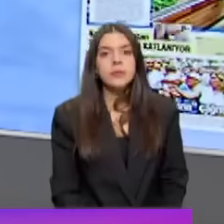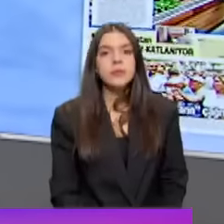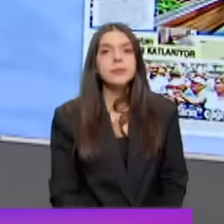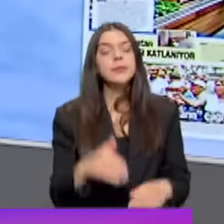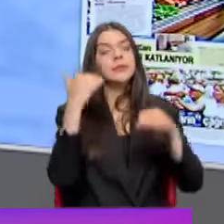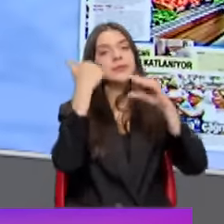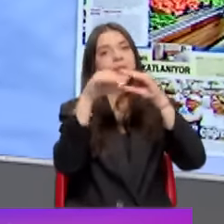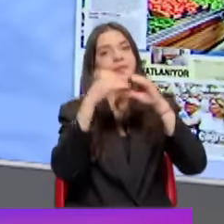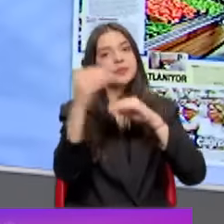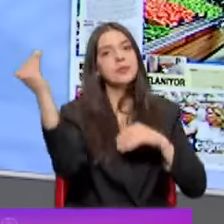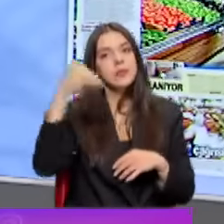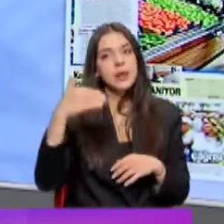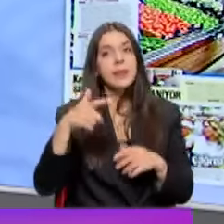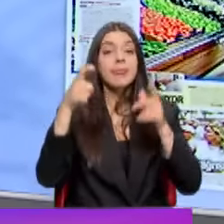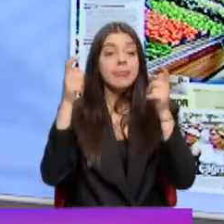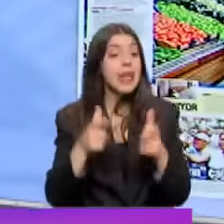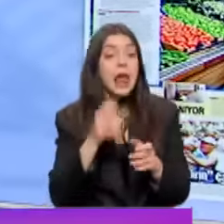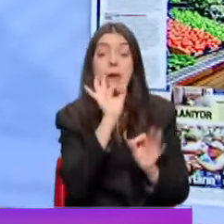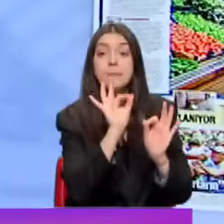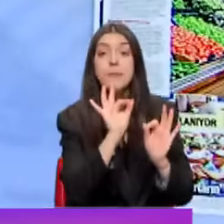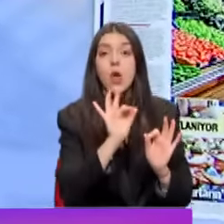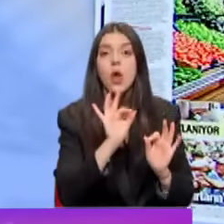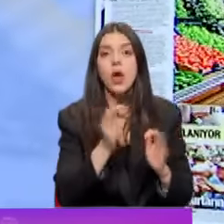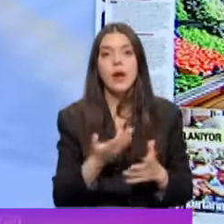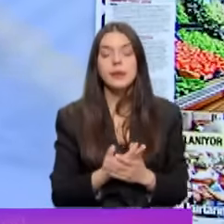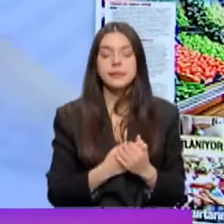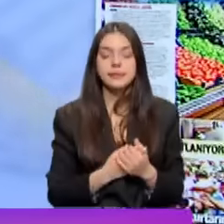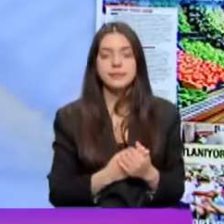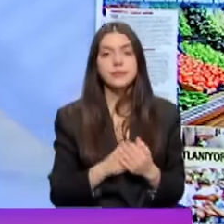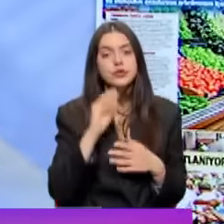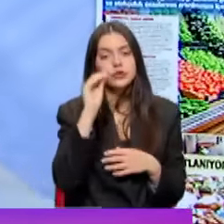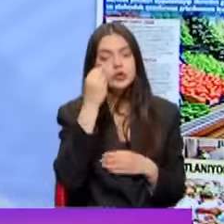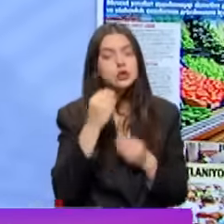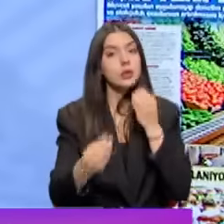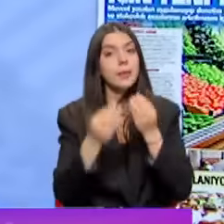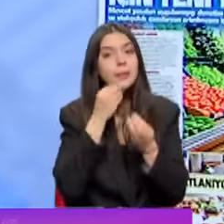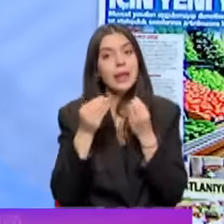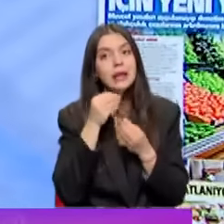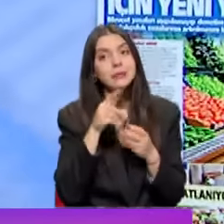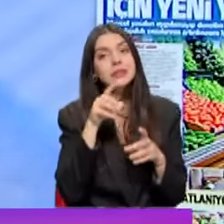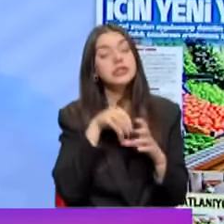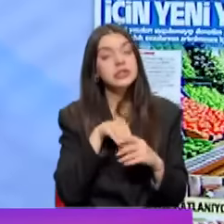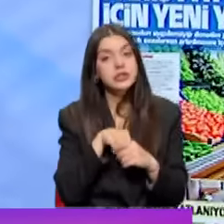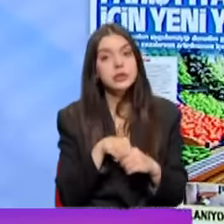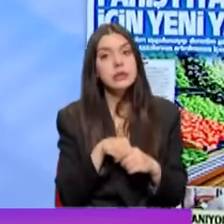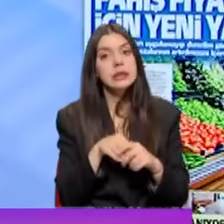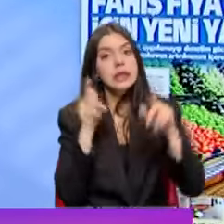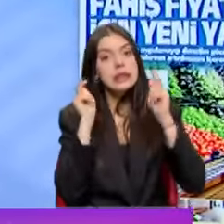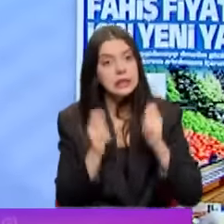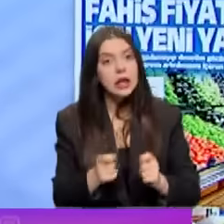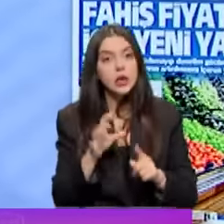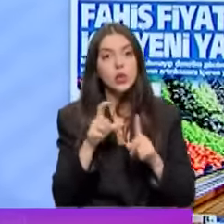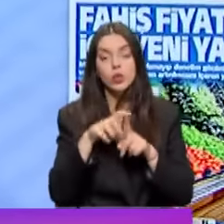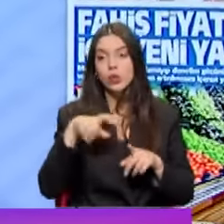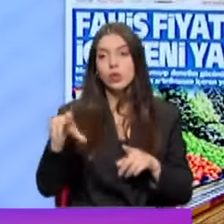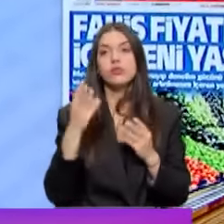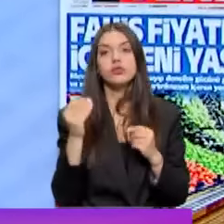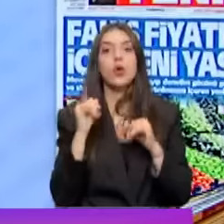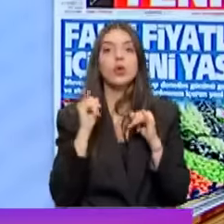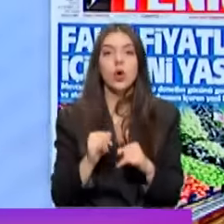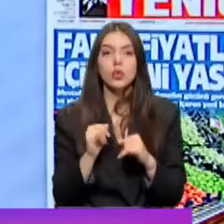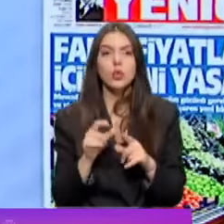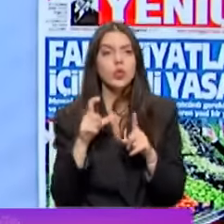mesajlarınız geliyor Nereye Böyle diye evet çocukların beslenmesi ile ilgili gerçekten Durum vahim durum